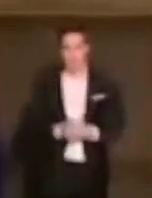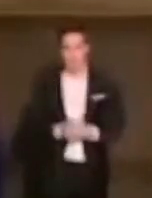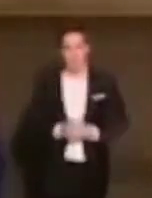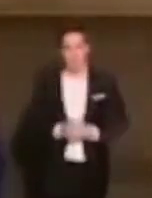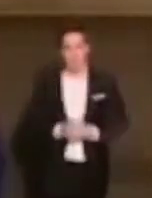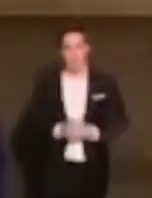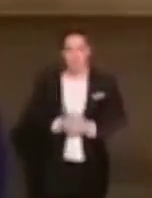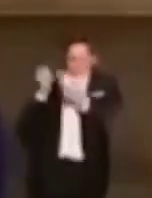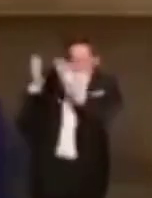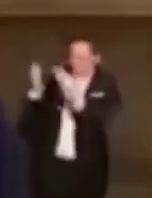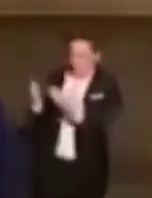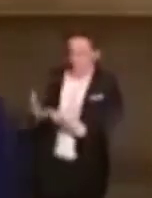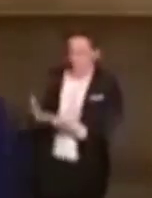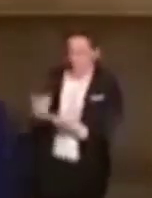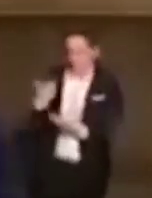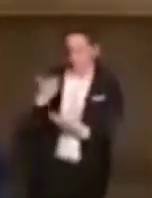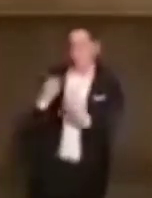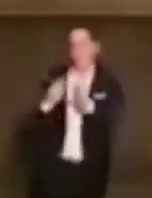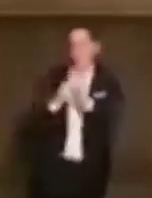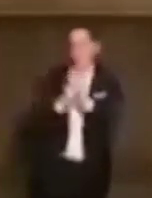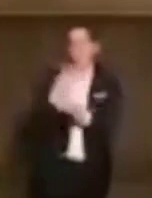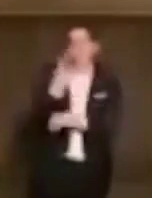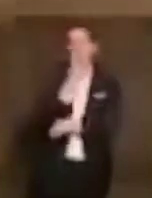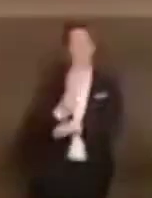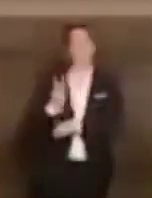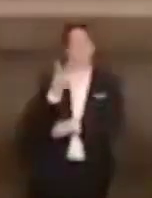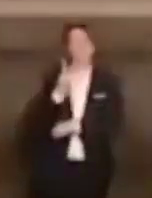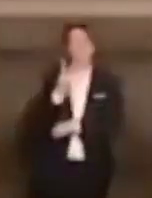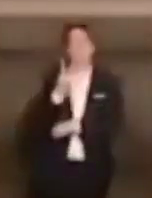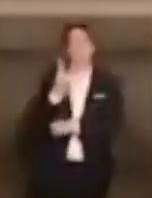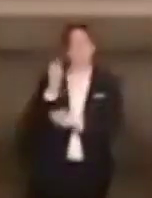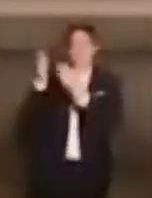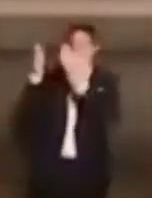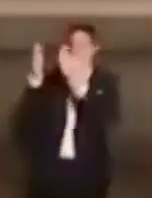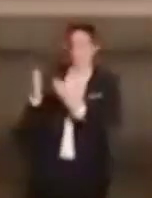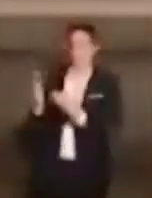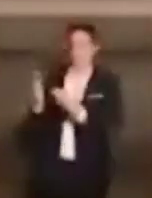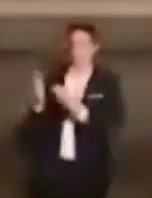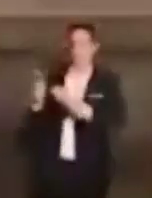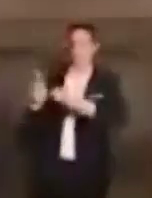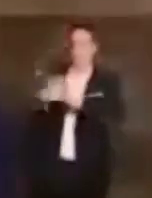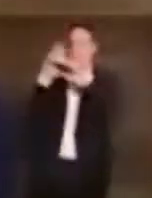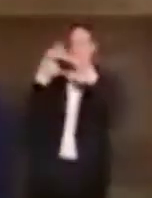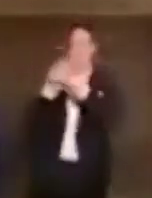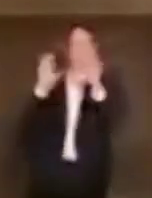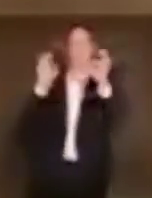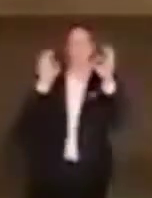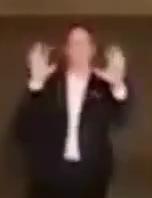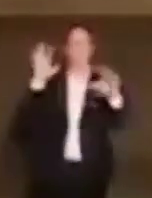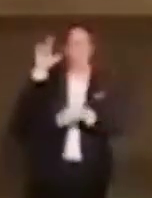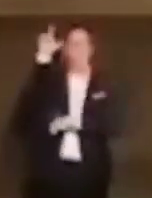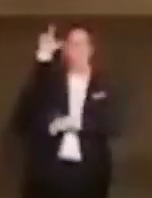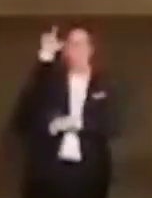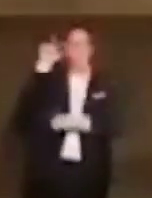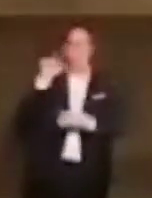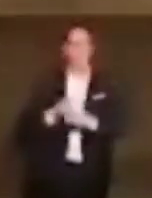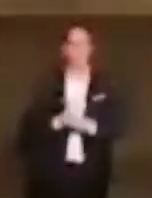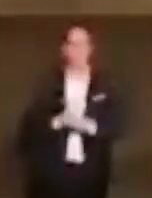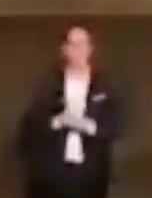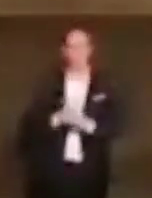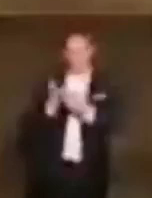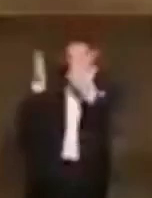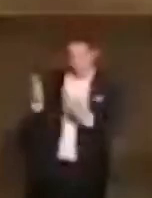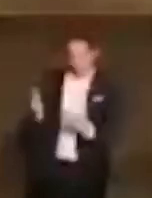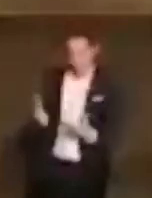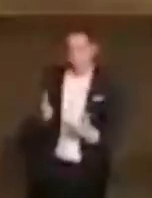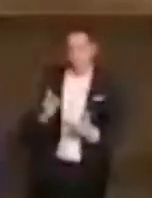آیا عایشه نیست که می گوید؟ آیا عایشه نیست که می گوید محمد به مسجد می رفت